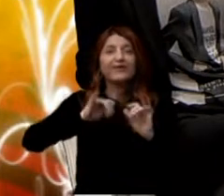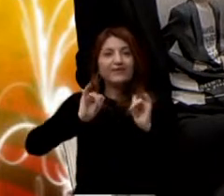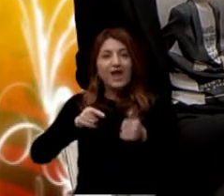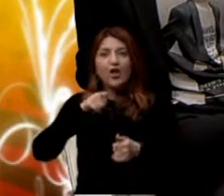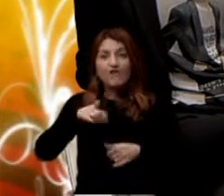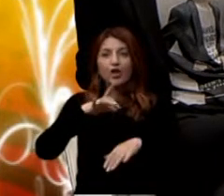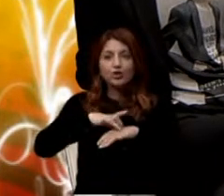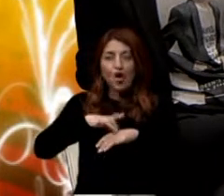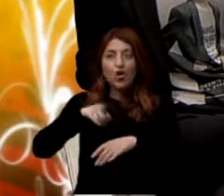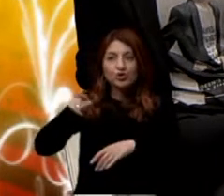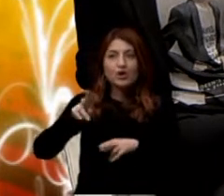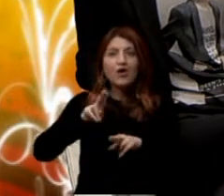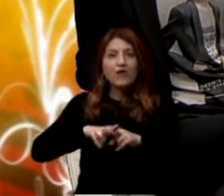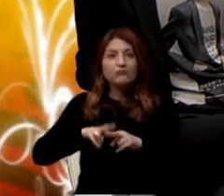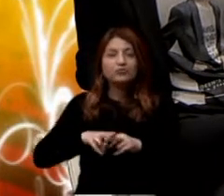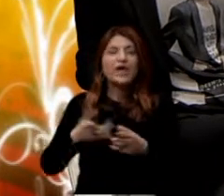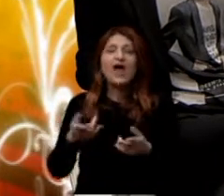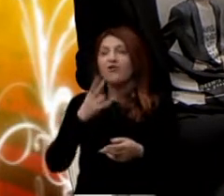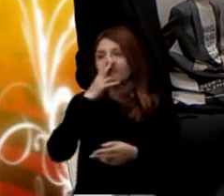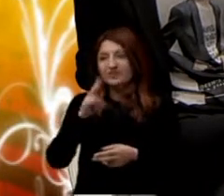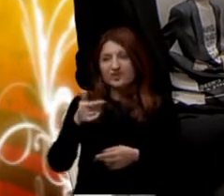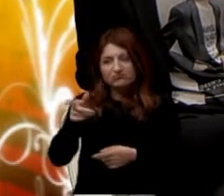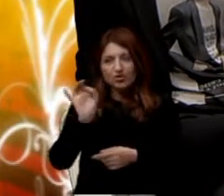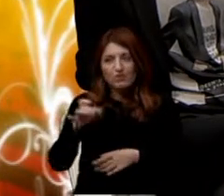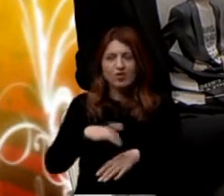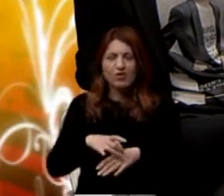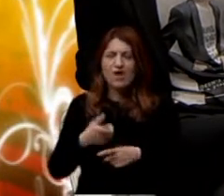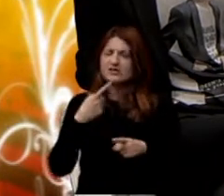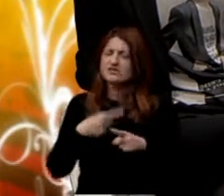taj liječnik biti i pravilno vrednovan. Jer